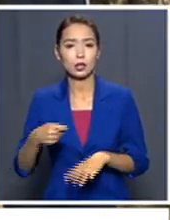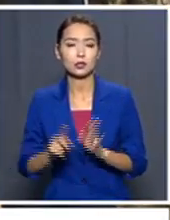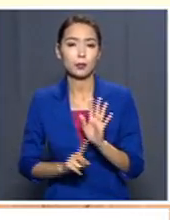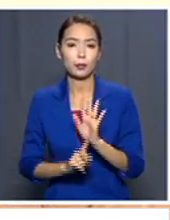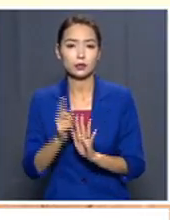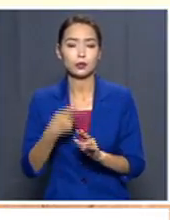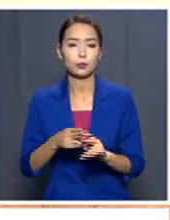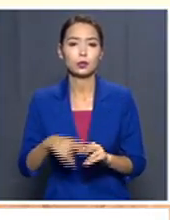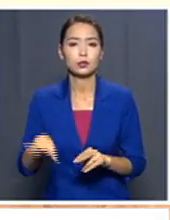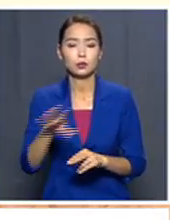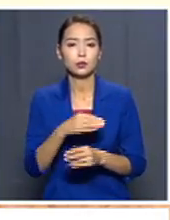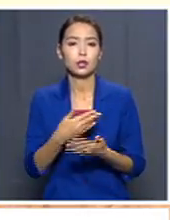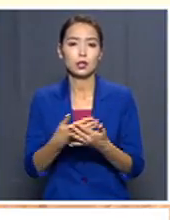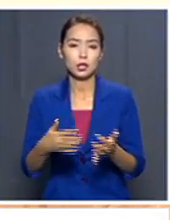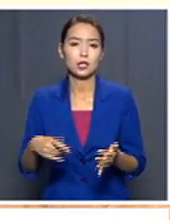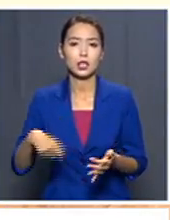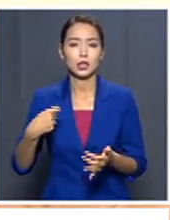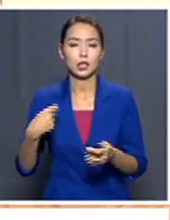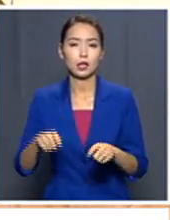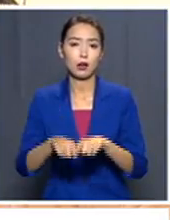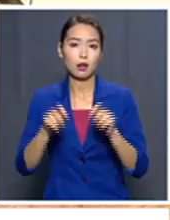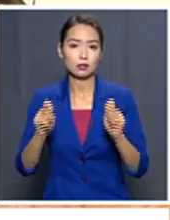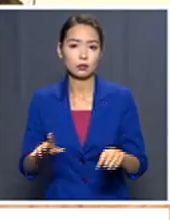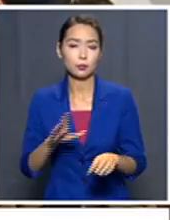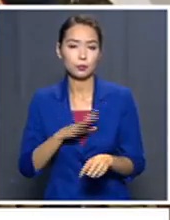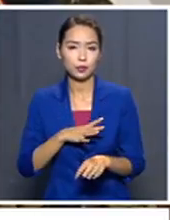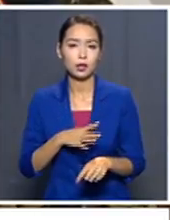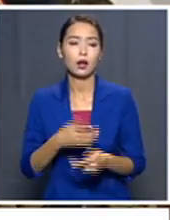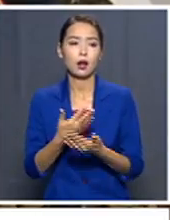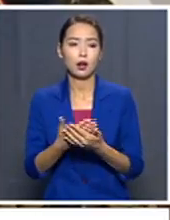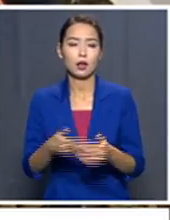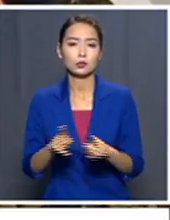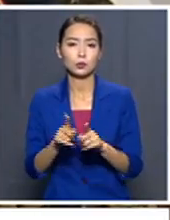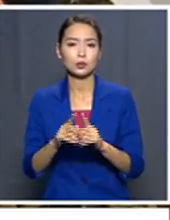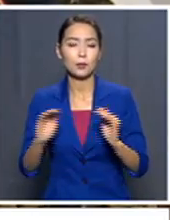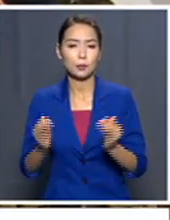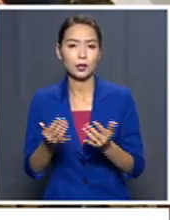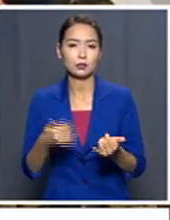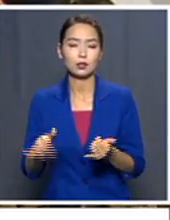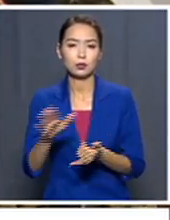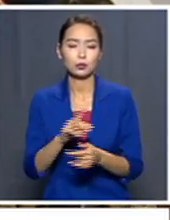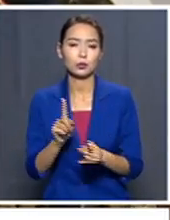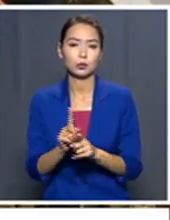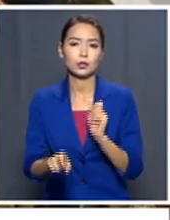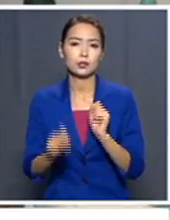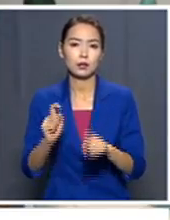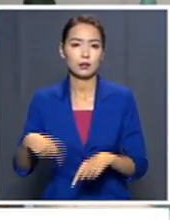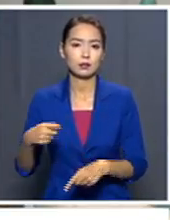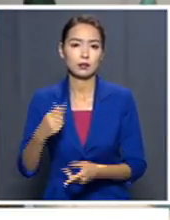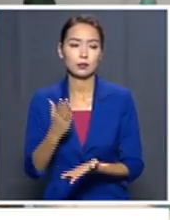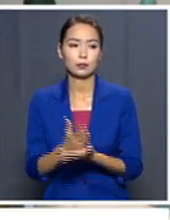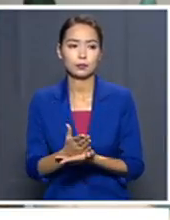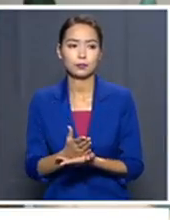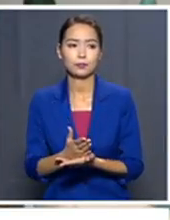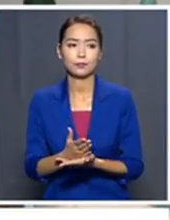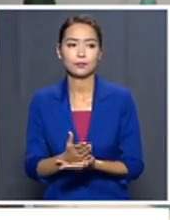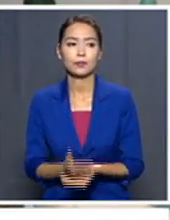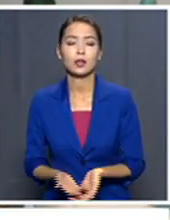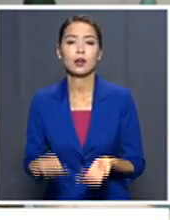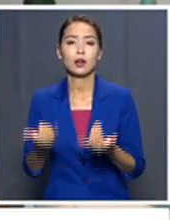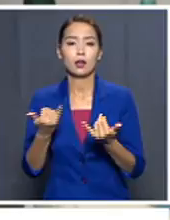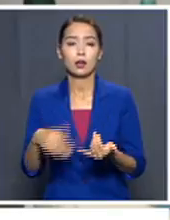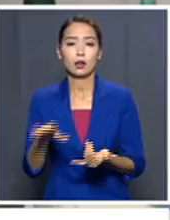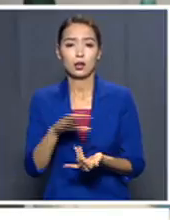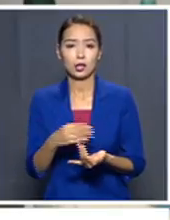бастау курсынан өтіп тігін ательесін ашқан. Шалғай мекендегі шағын цехті қазір аймақ жұрты түгел біледі. Біз қазіргі таңда үш адам